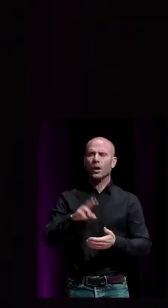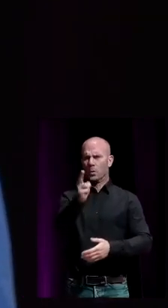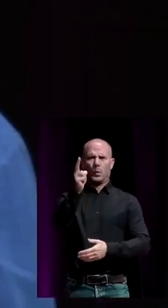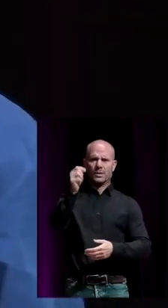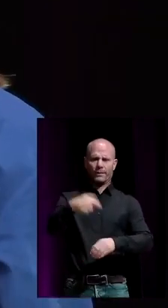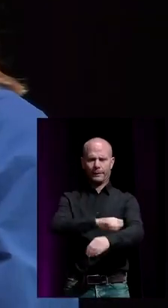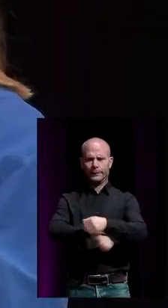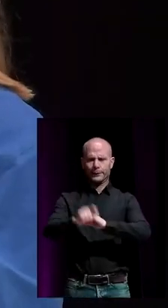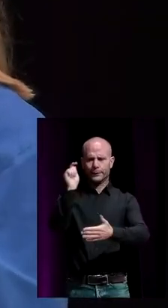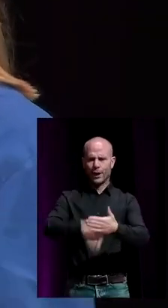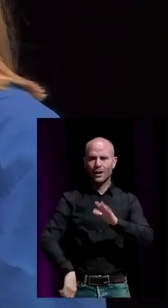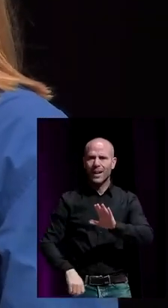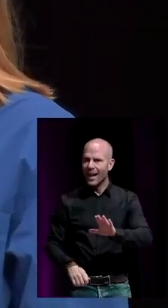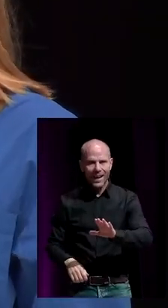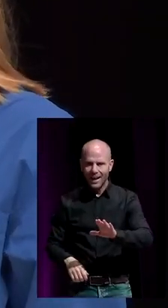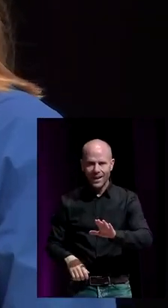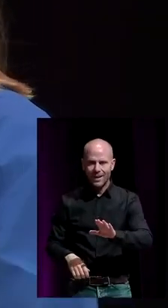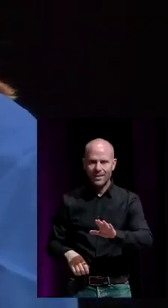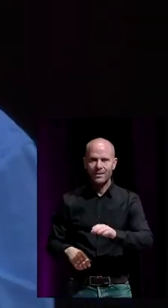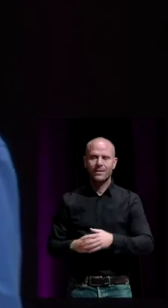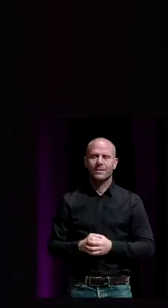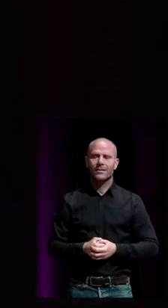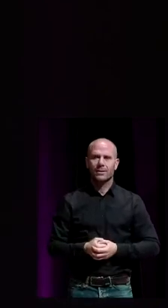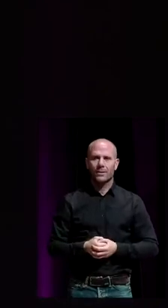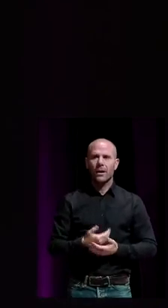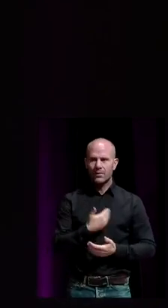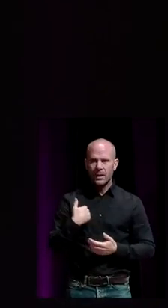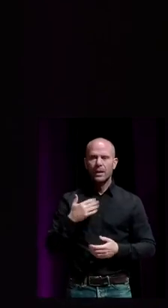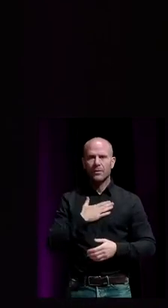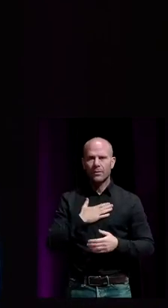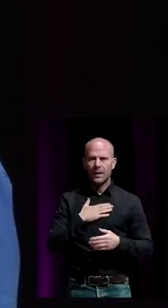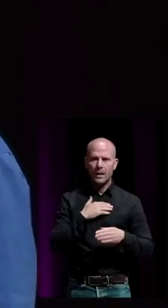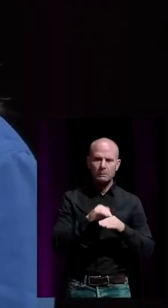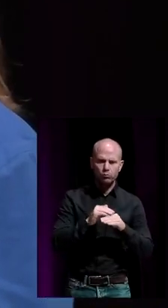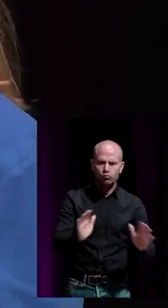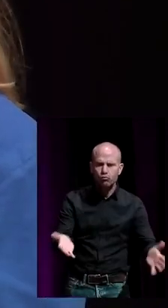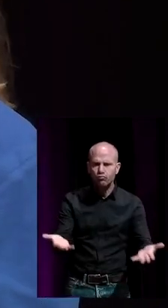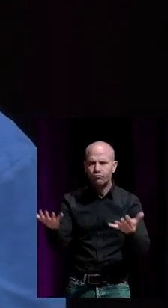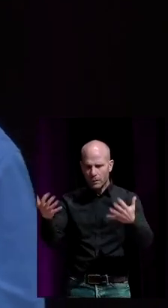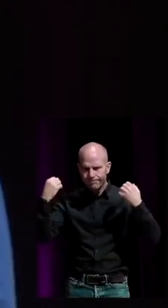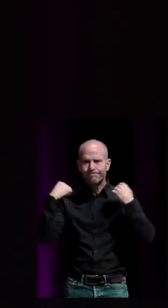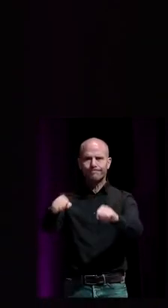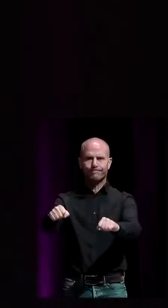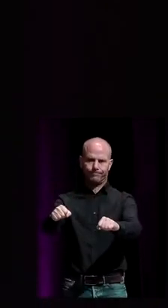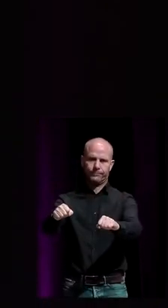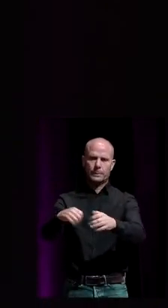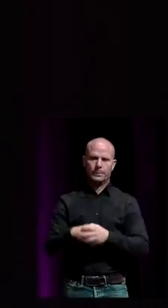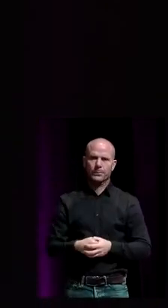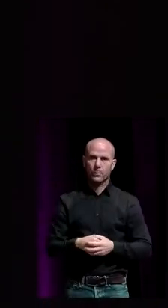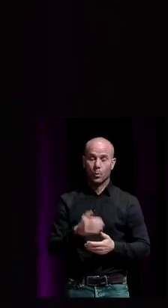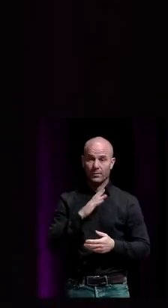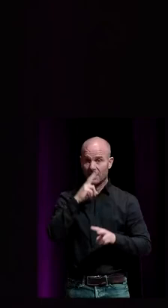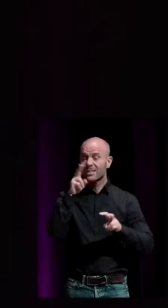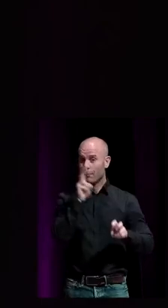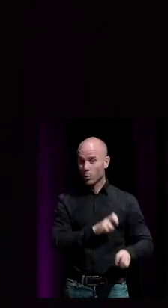börja. Utan det, vi vill uppmana till handling här. Och det finns ju